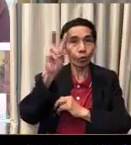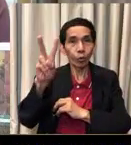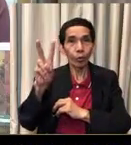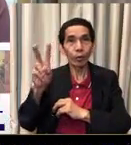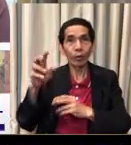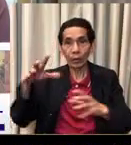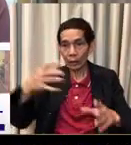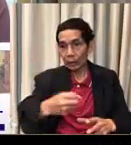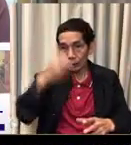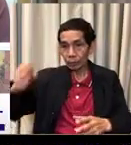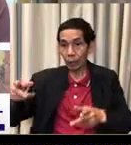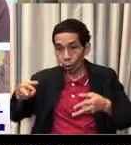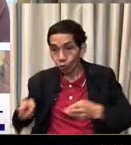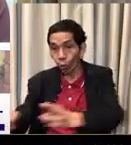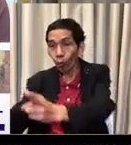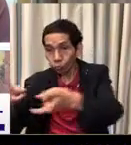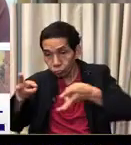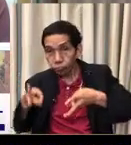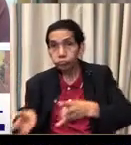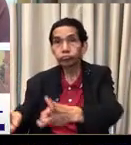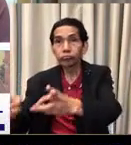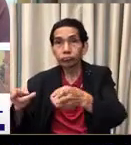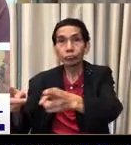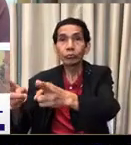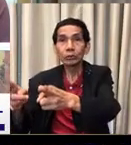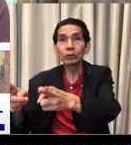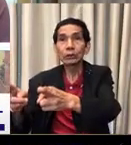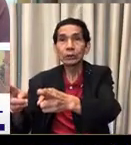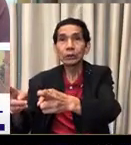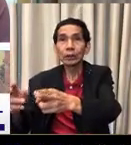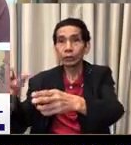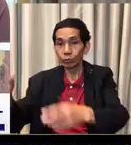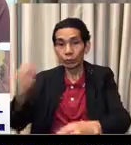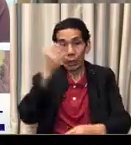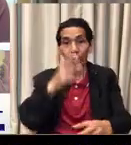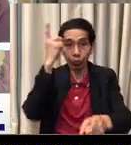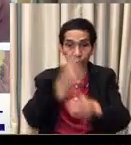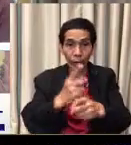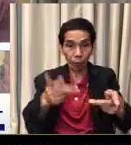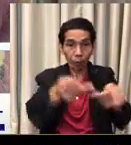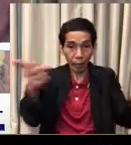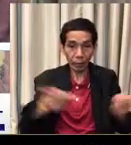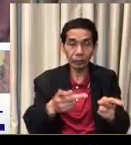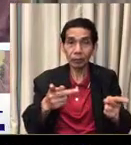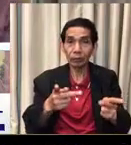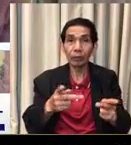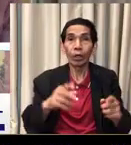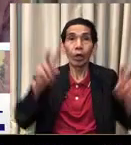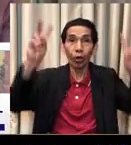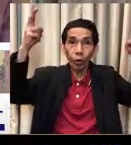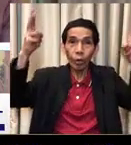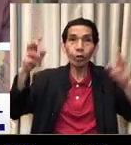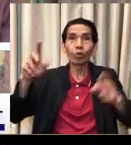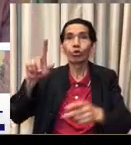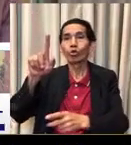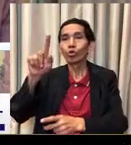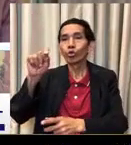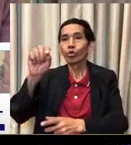yun, inilagay mo sa kalye. Hindi doon sa itinakda. O, ang tawag doon,